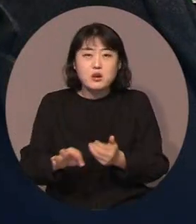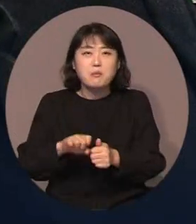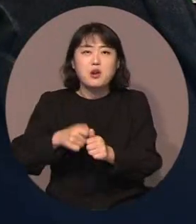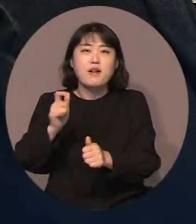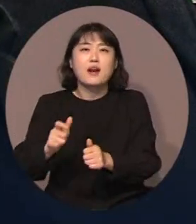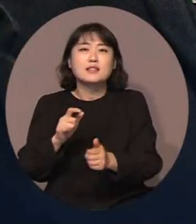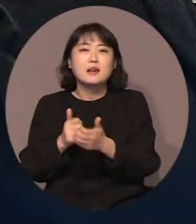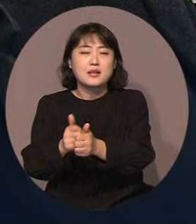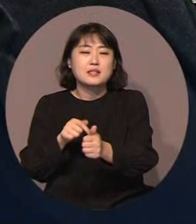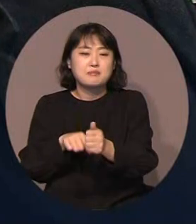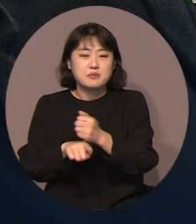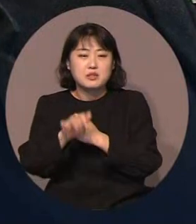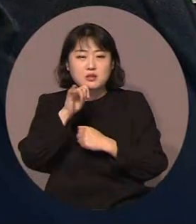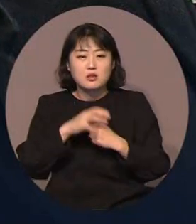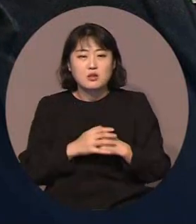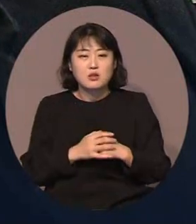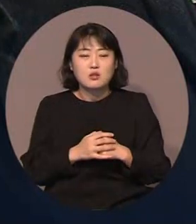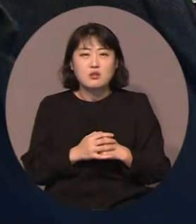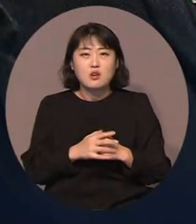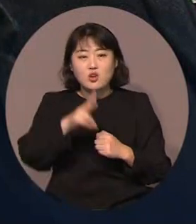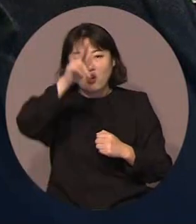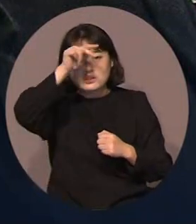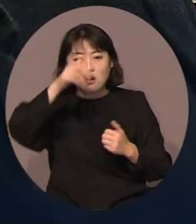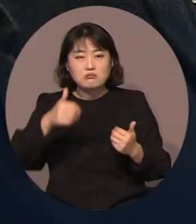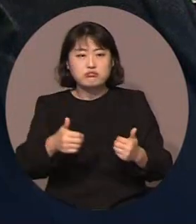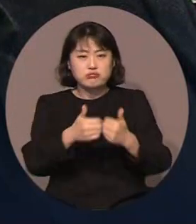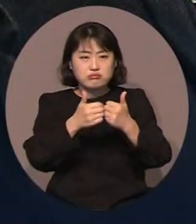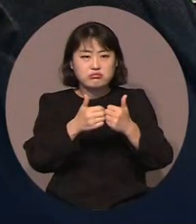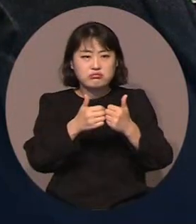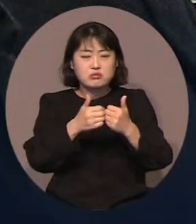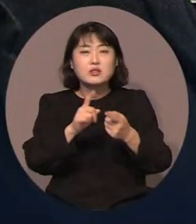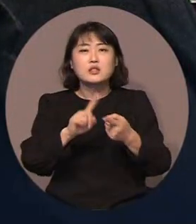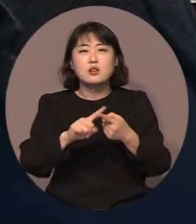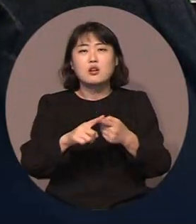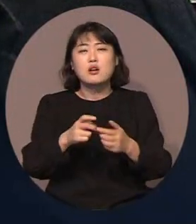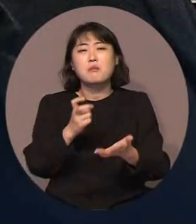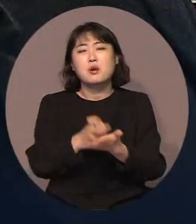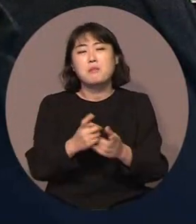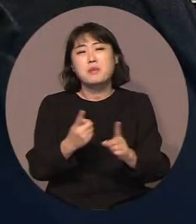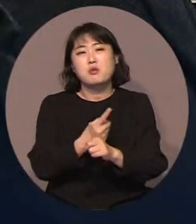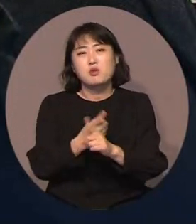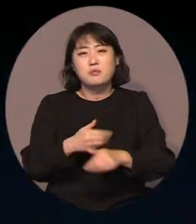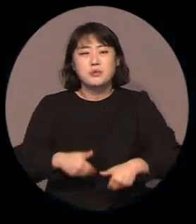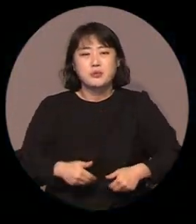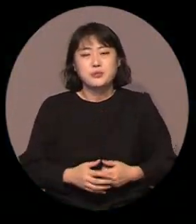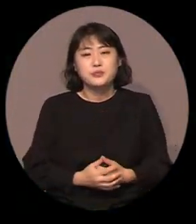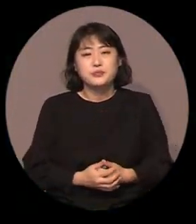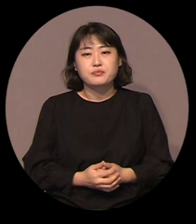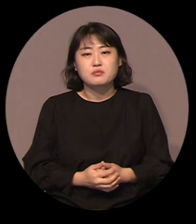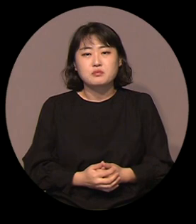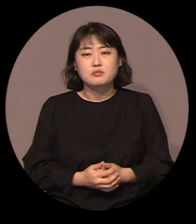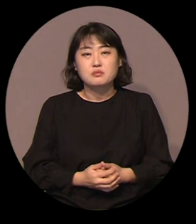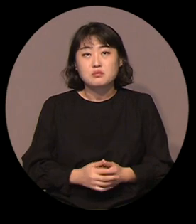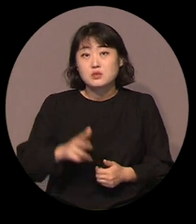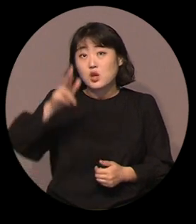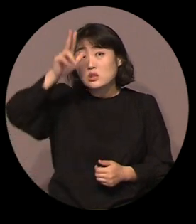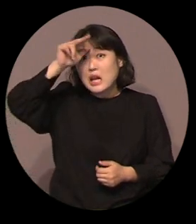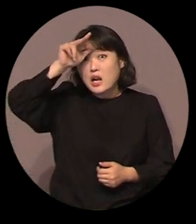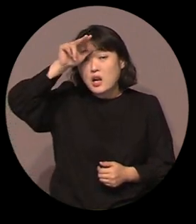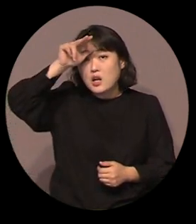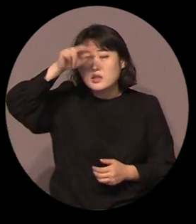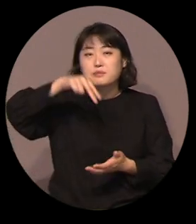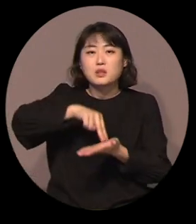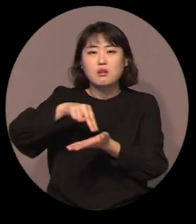때에는 형사처벌까지 갈 수 있도록 단계별로 좀 제도 개선을 해나가는 게 필요하지 않을까. 한편 경찰은 해당